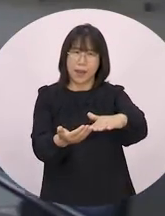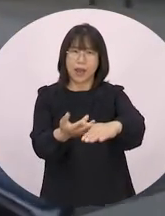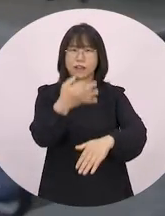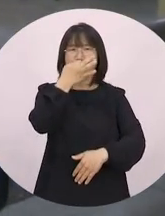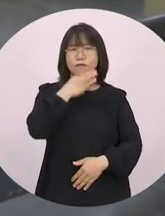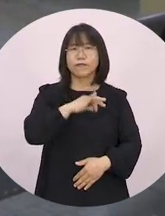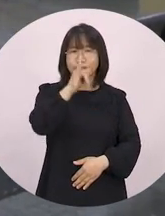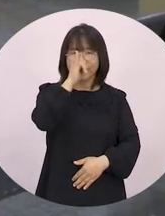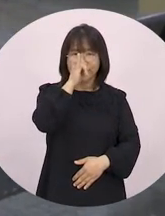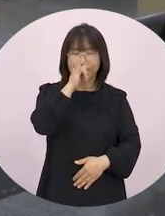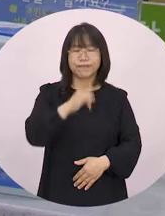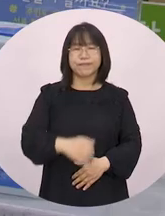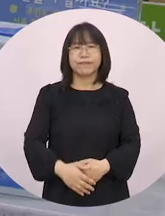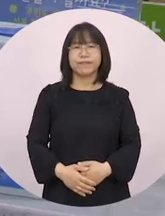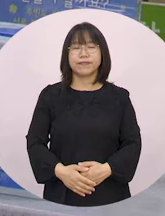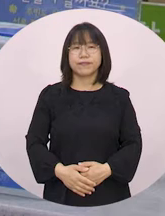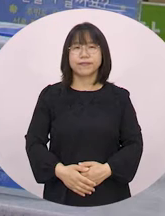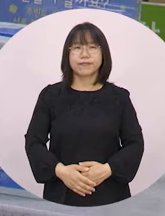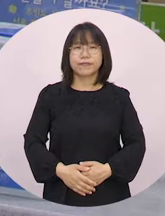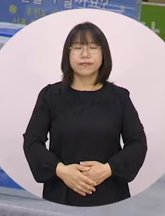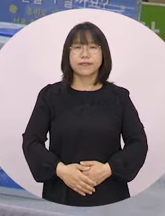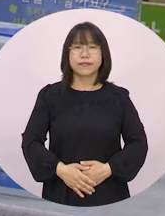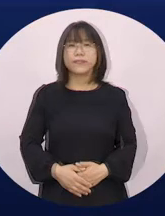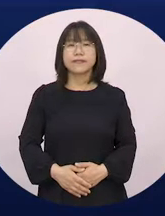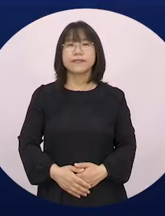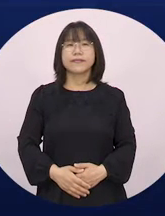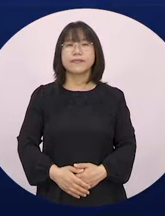도움이 될 것으로 기대하고 있습니다.